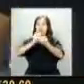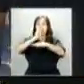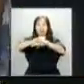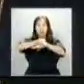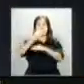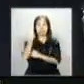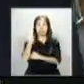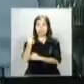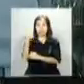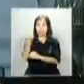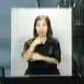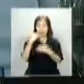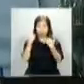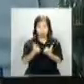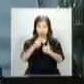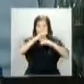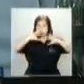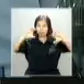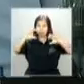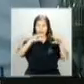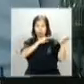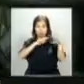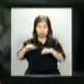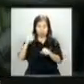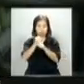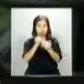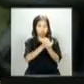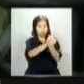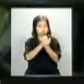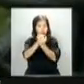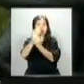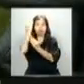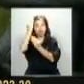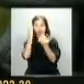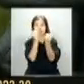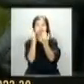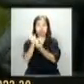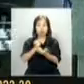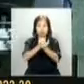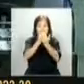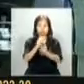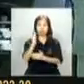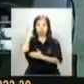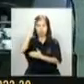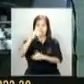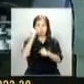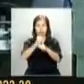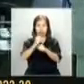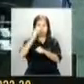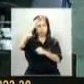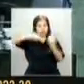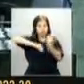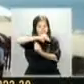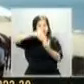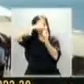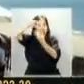าขณะนี้รัฐบาลต้องเร่งออกมาตรการเยียวยาผลกระทบในเบื้องต้นแต่ในระยะยาวจำเป็นต้องสร้างความเชื่อมั่นทั้งด้านการลงทุ